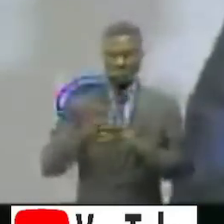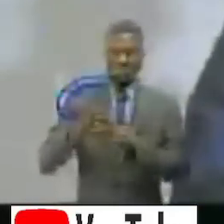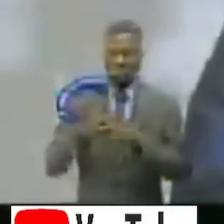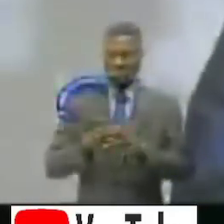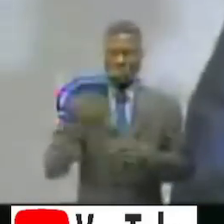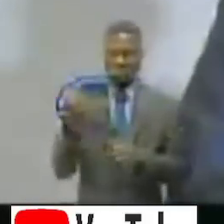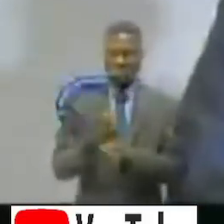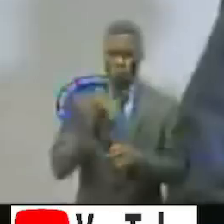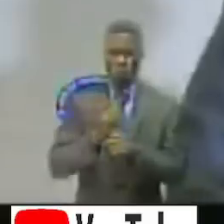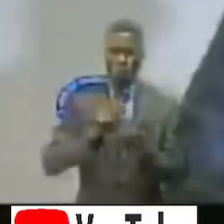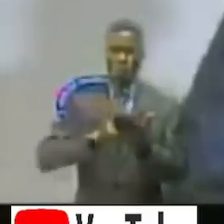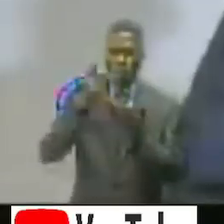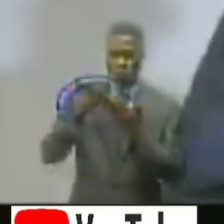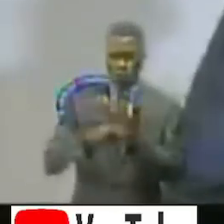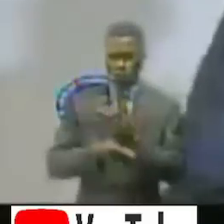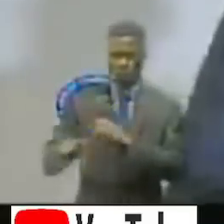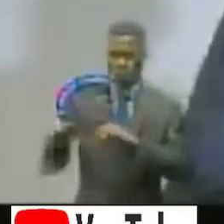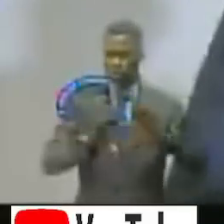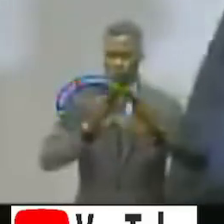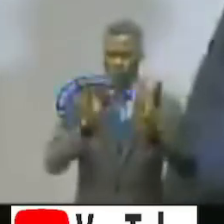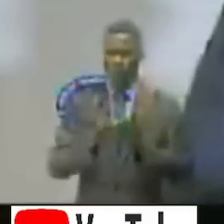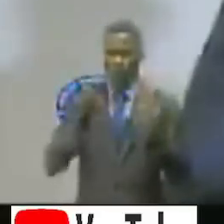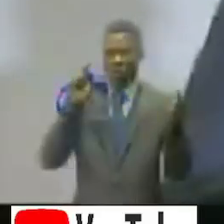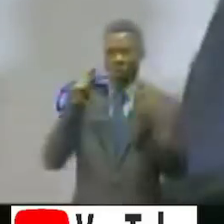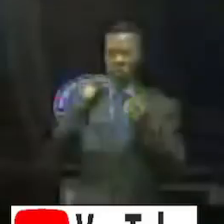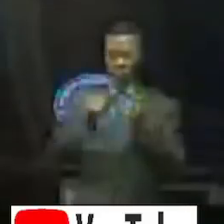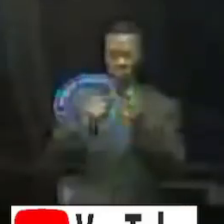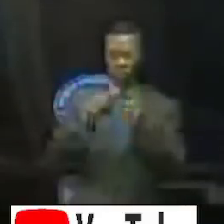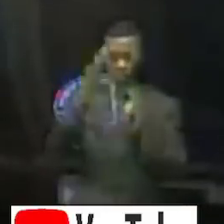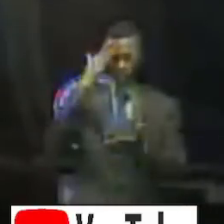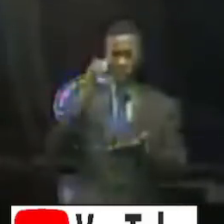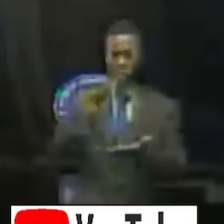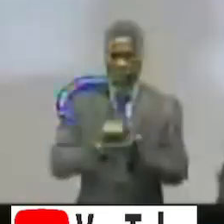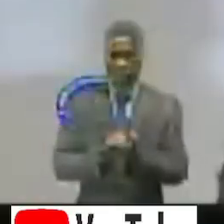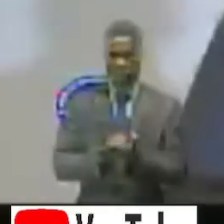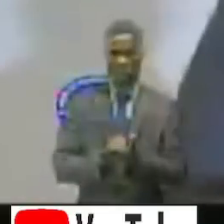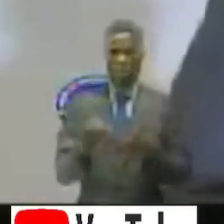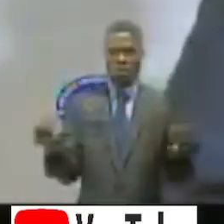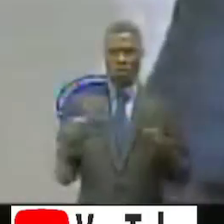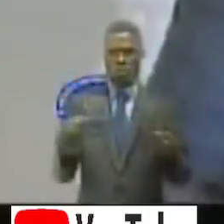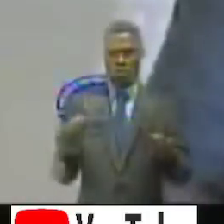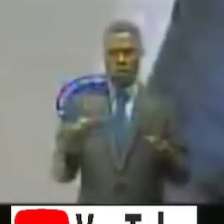leurs programmes et objectifs escomptés. Ceci